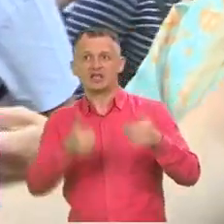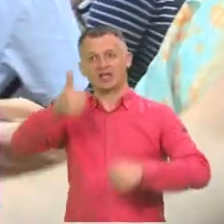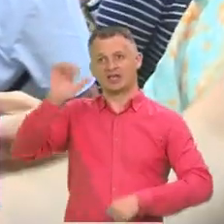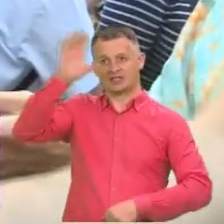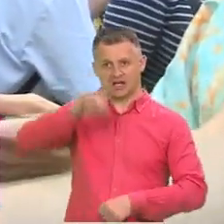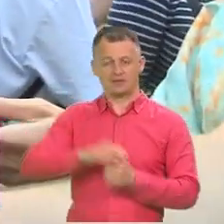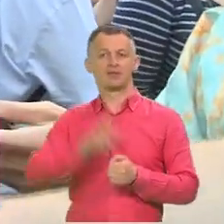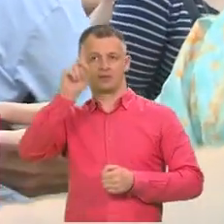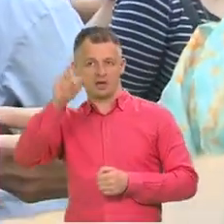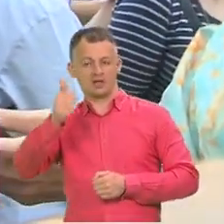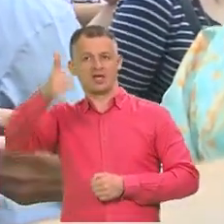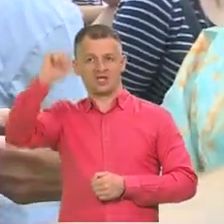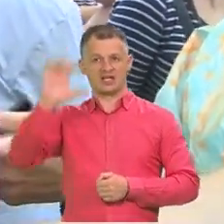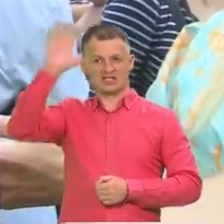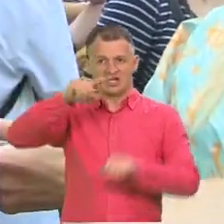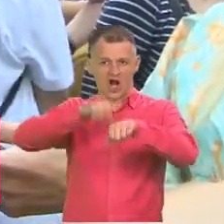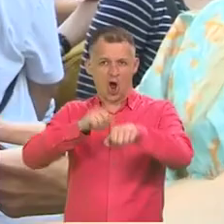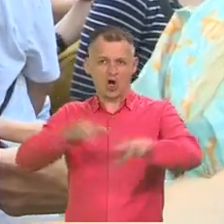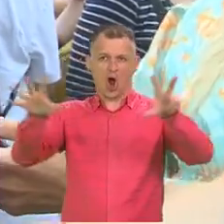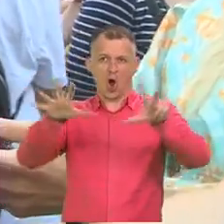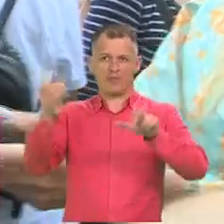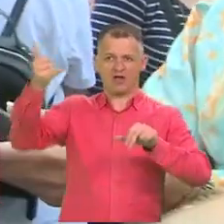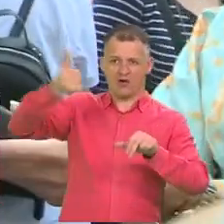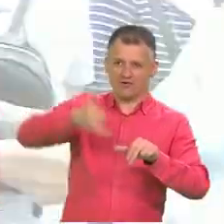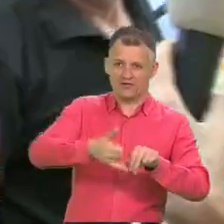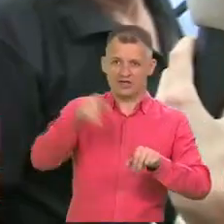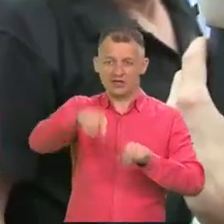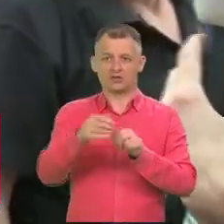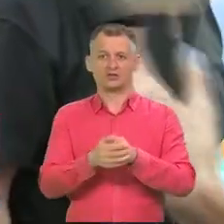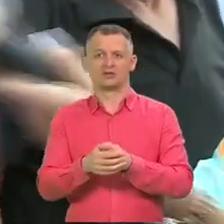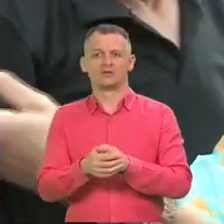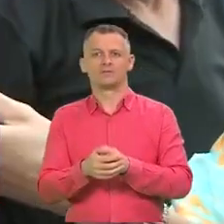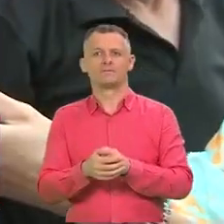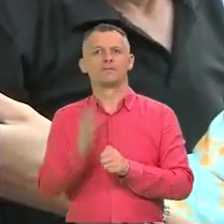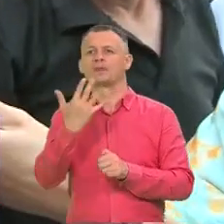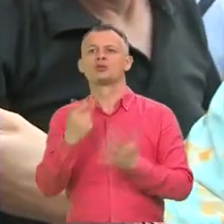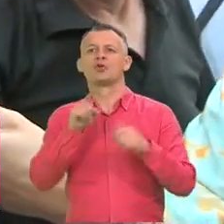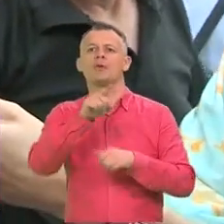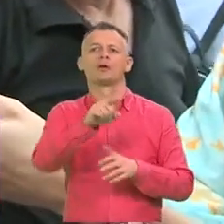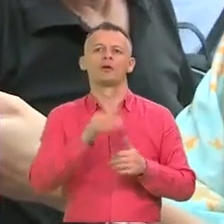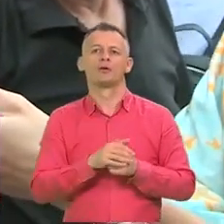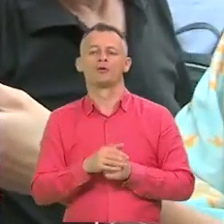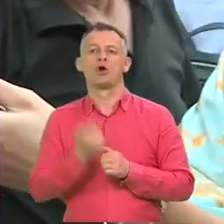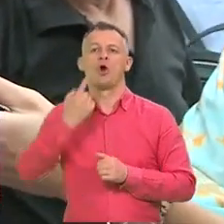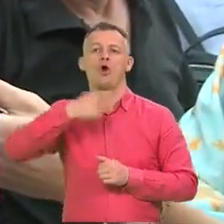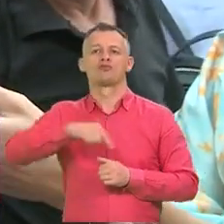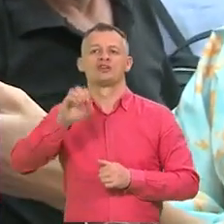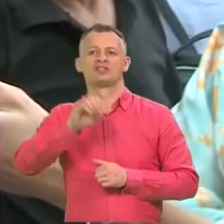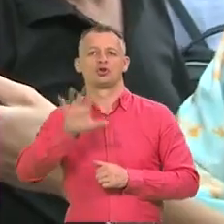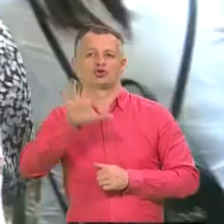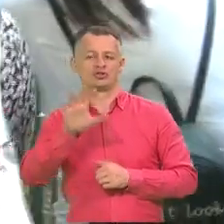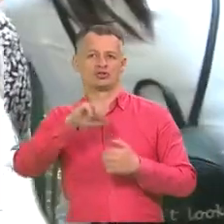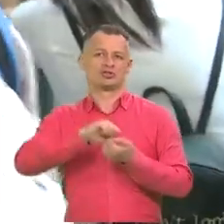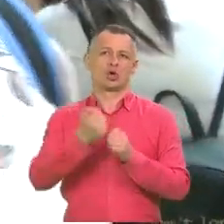de la ora 8 au fost oamenii, acei care au venit. Ce număr sunteți?